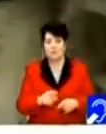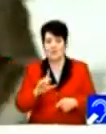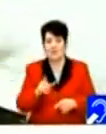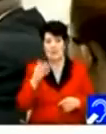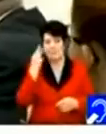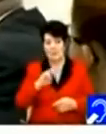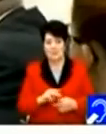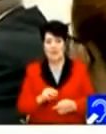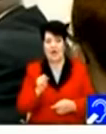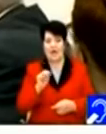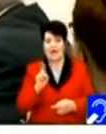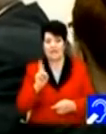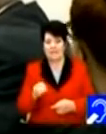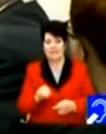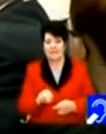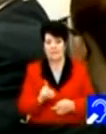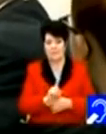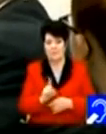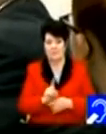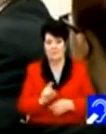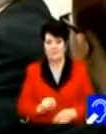adoptat actul normativ.